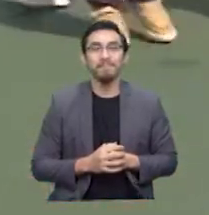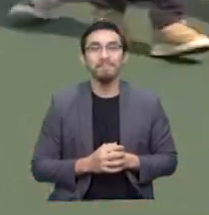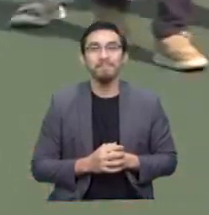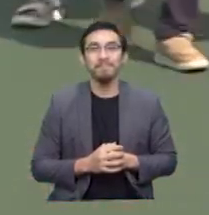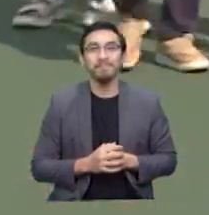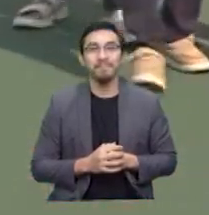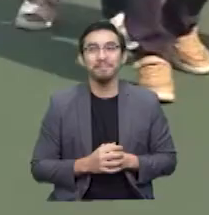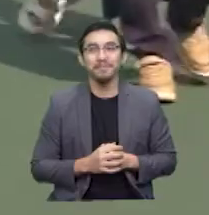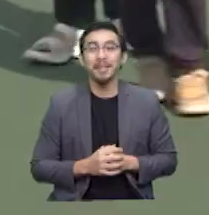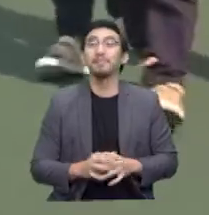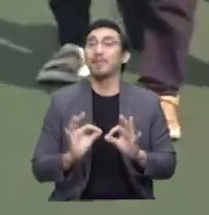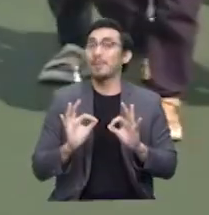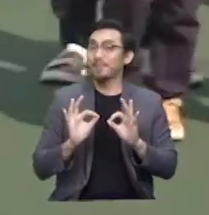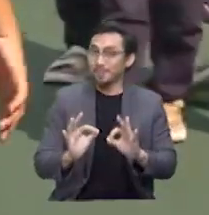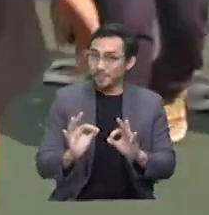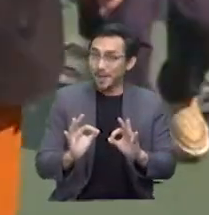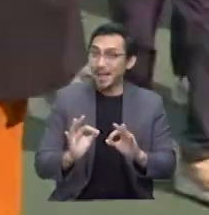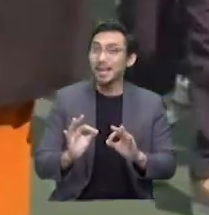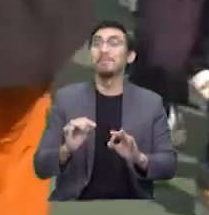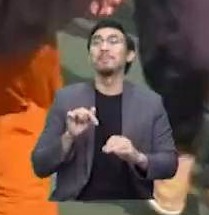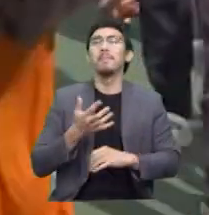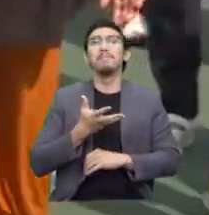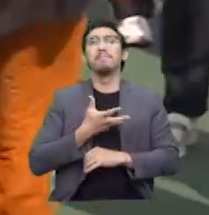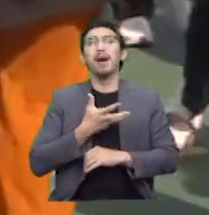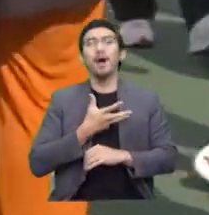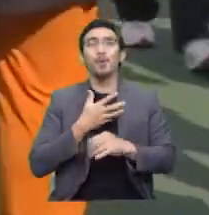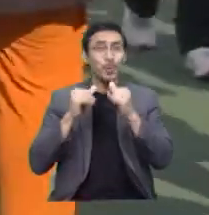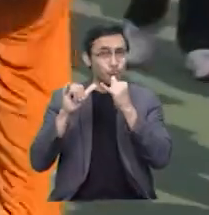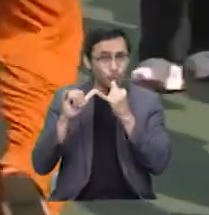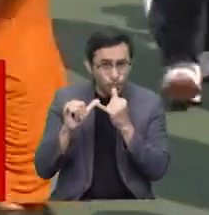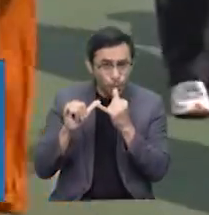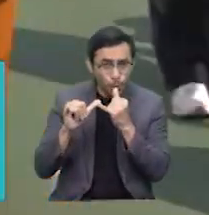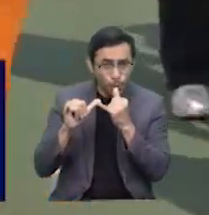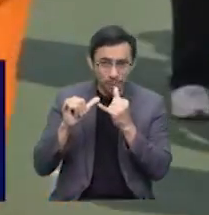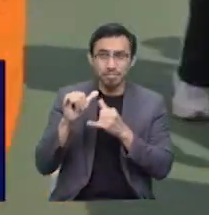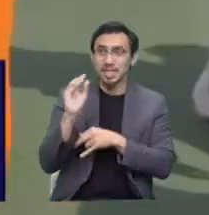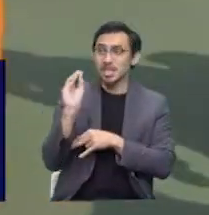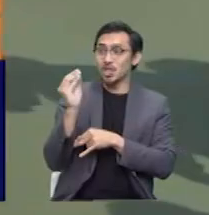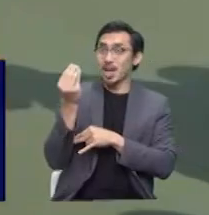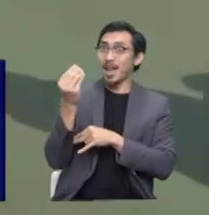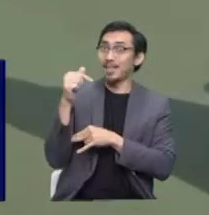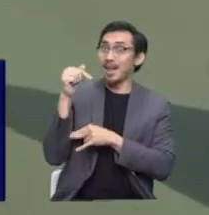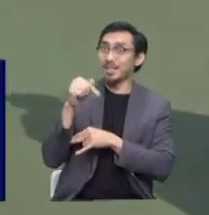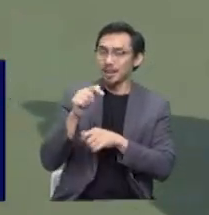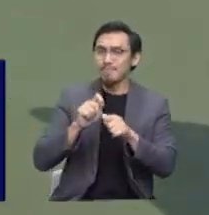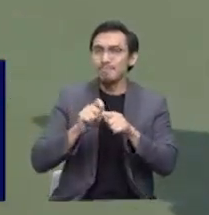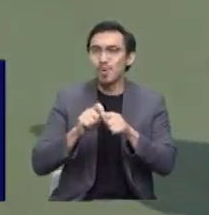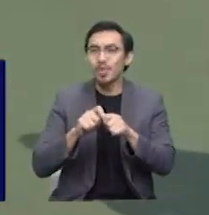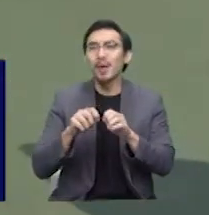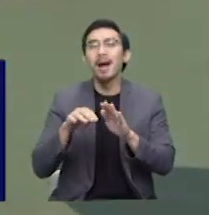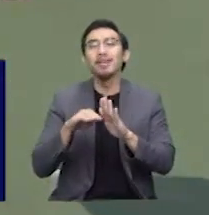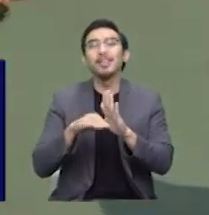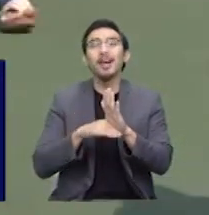Ya pemirsa, jelang perayaan malam pergantian tahun, Pemprov DKI Jakarta menggelar acara bertemakan Muda